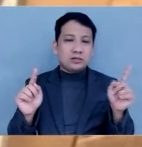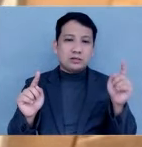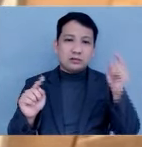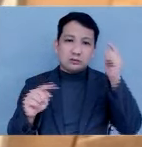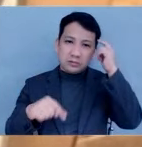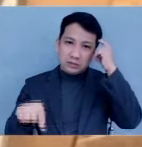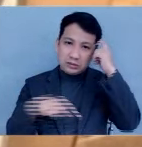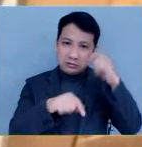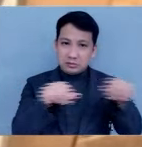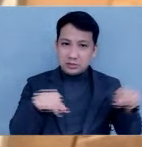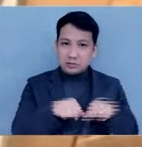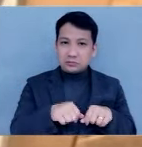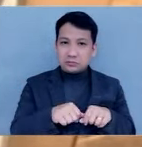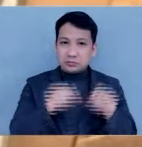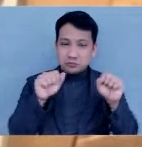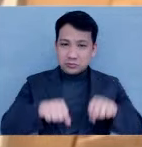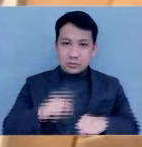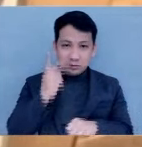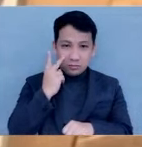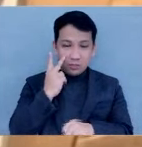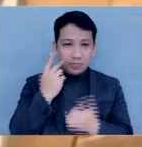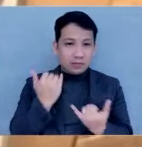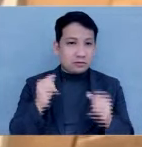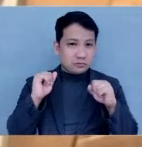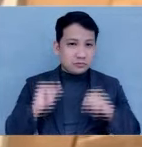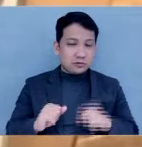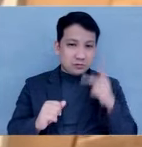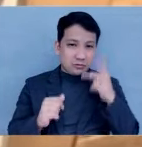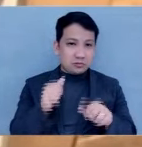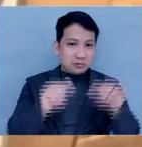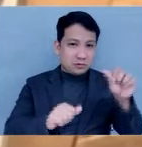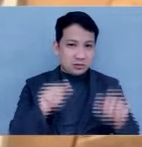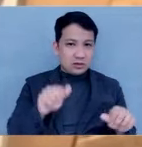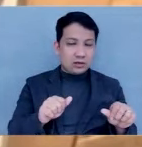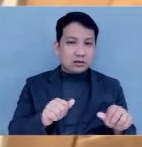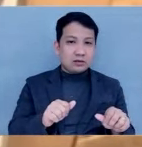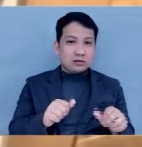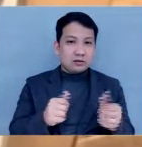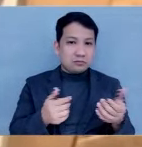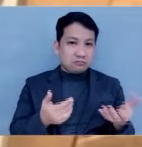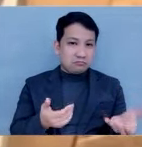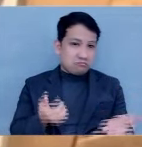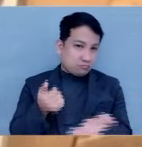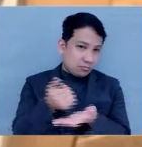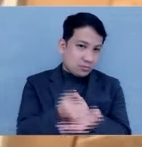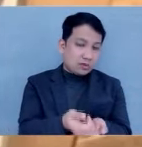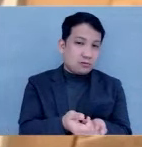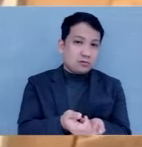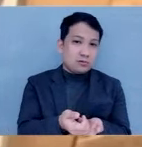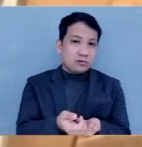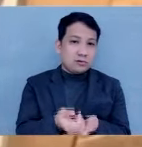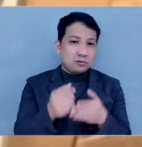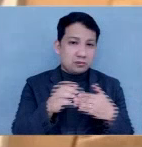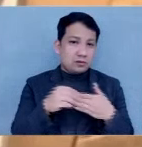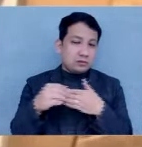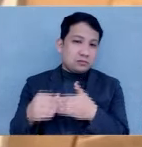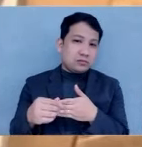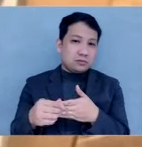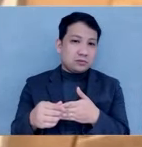different areas which we can use, no, to assess whether or not the one leading or the one running